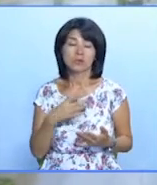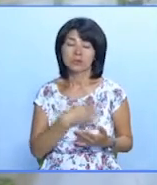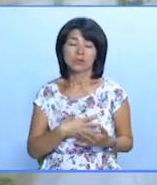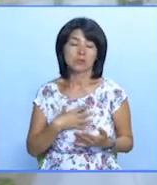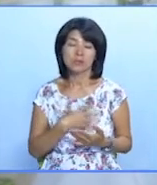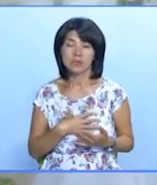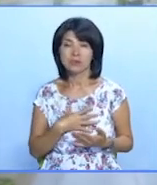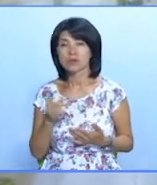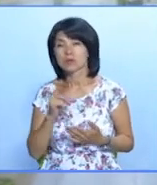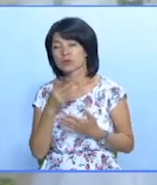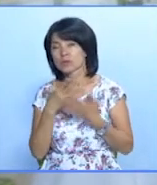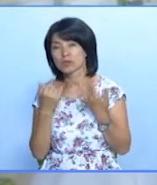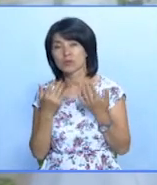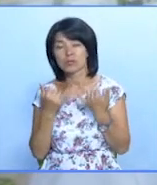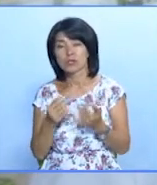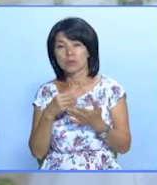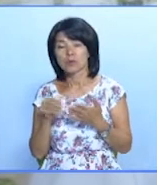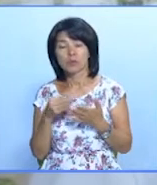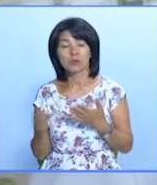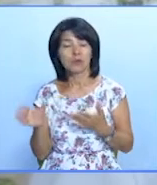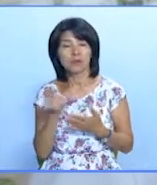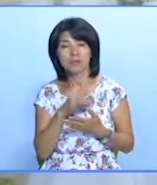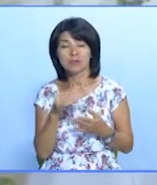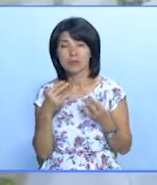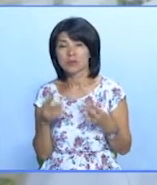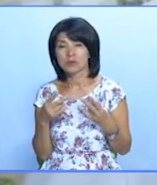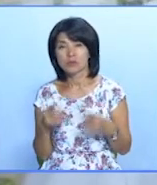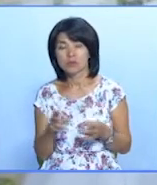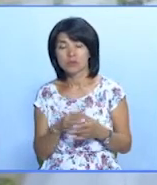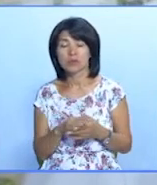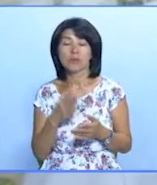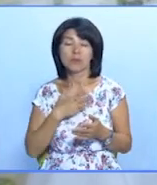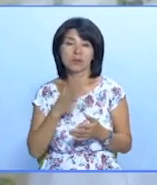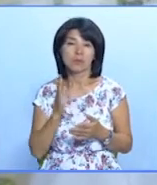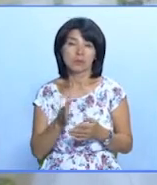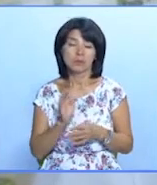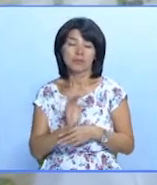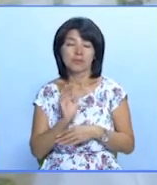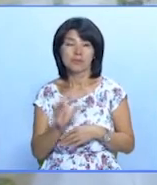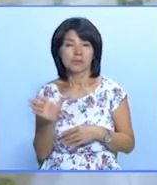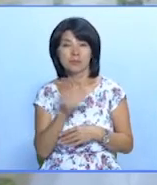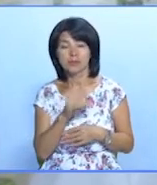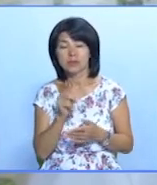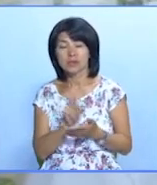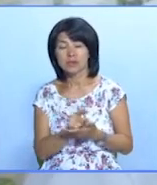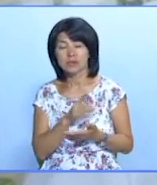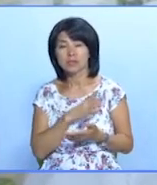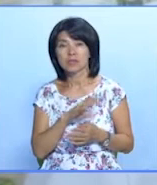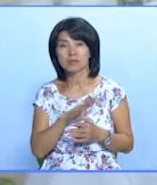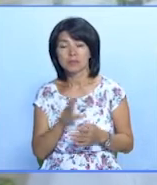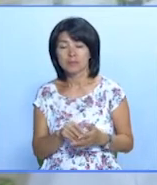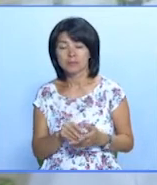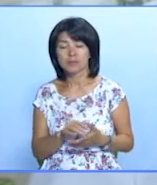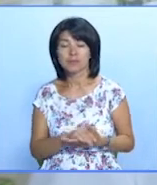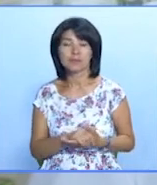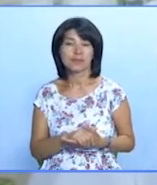болады да. Әрине, препараттарды ресеп бойынша қажетті мөлшерде жіберіп отырамыз. Өйткені тұрғындардың бәріне жеткізуіміз керек. Единственное, мы